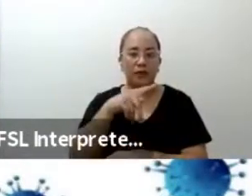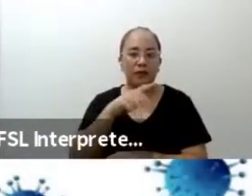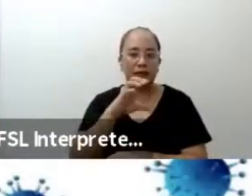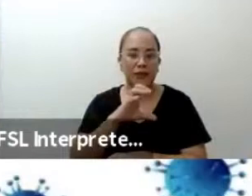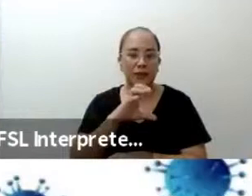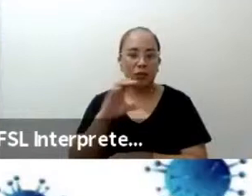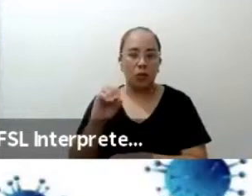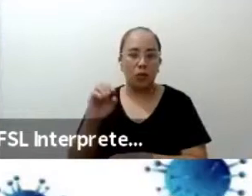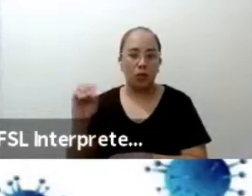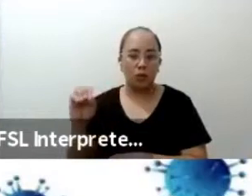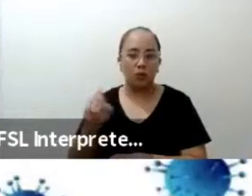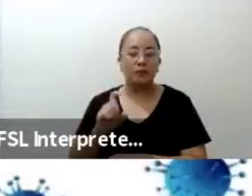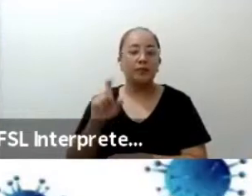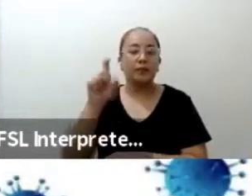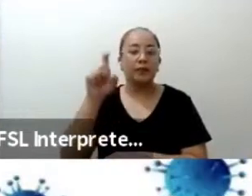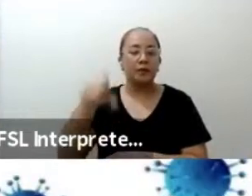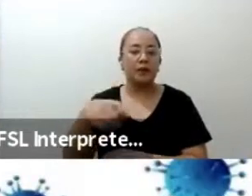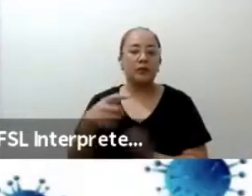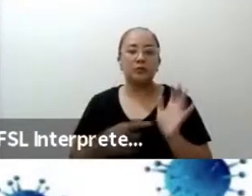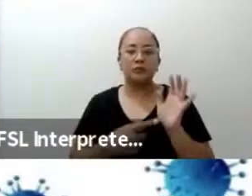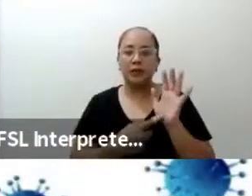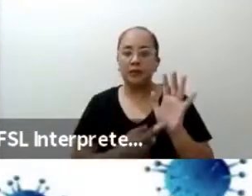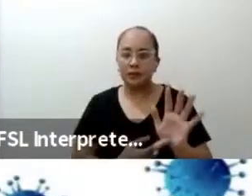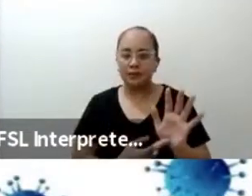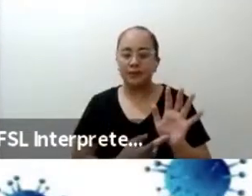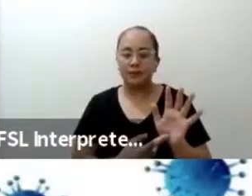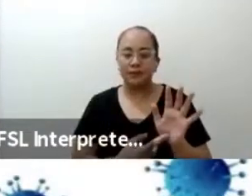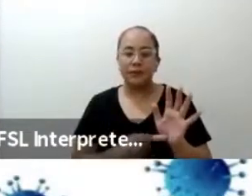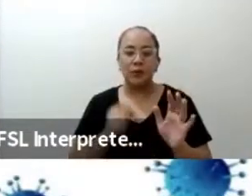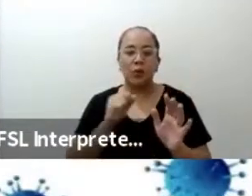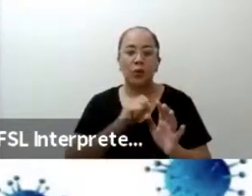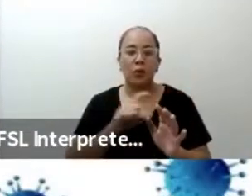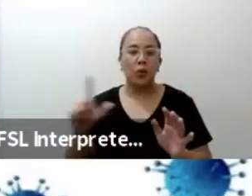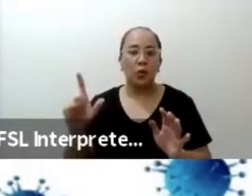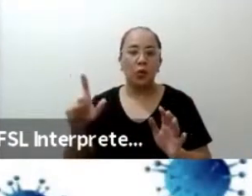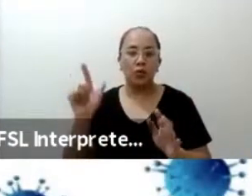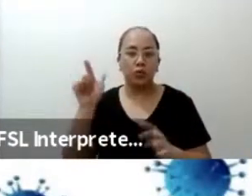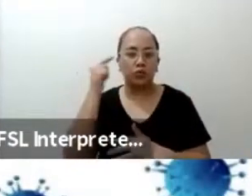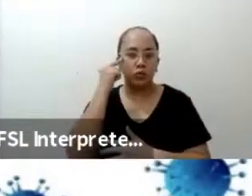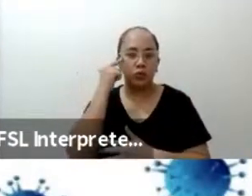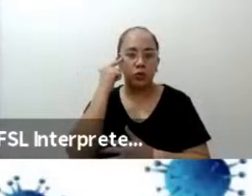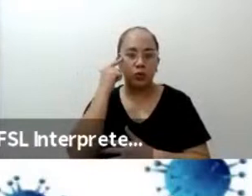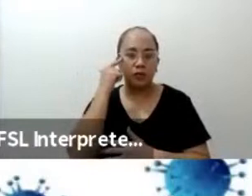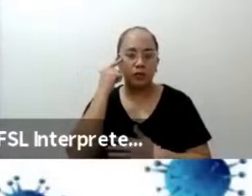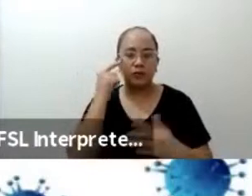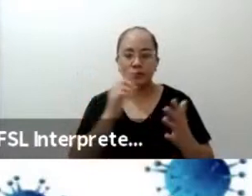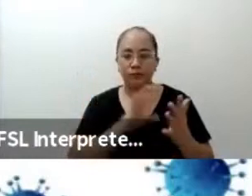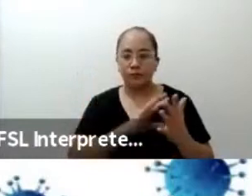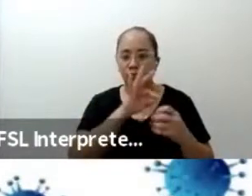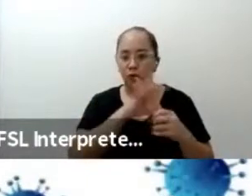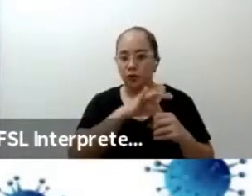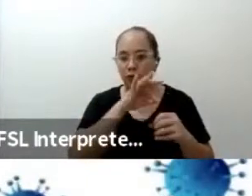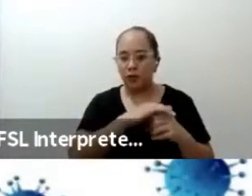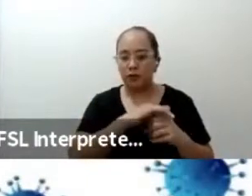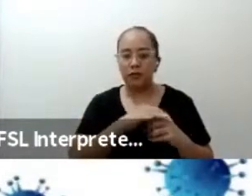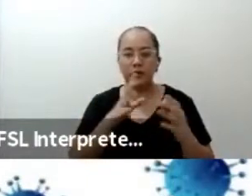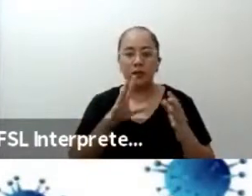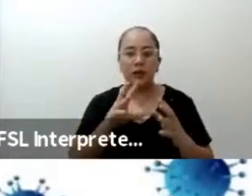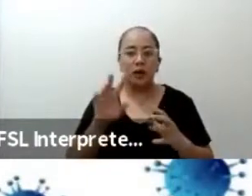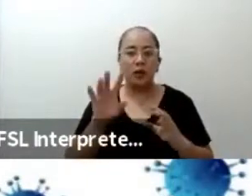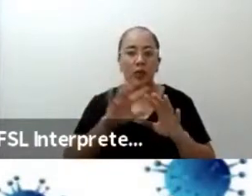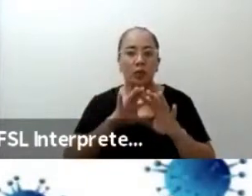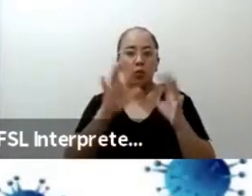dapat ay ipakita ng lahat ng government platforms ang world